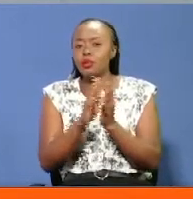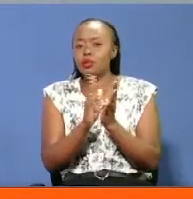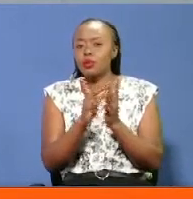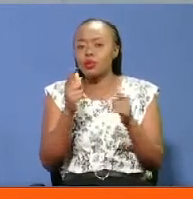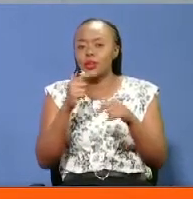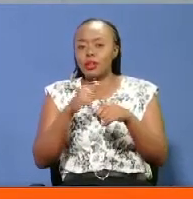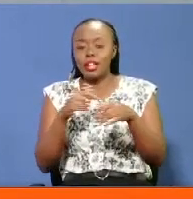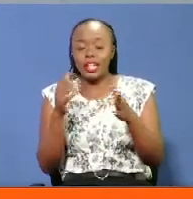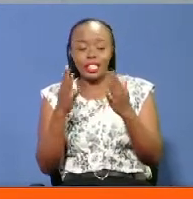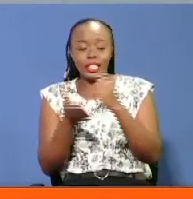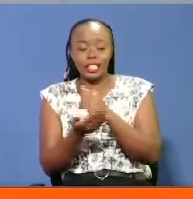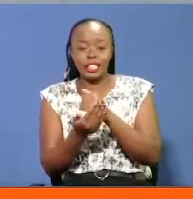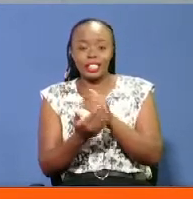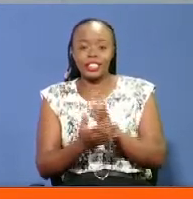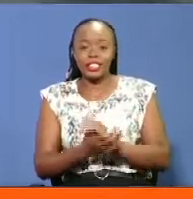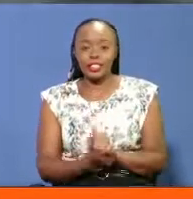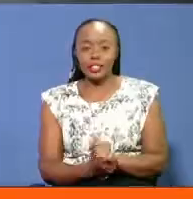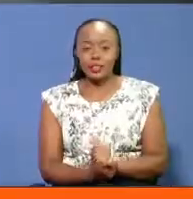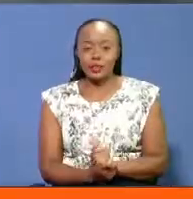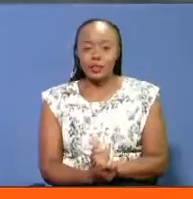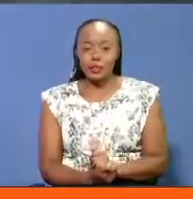jioni.